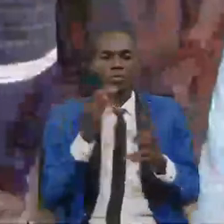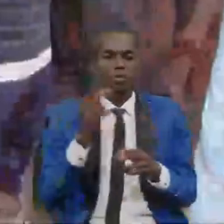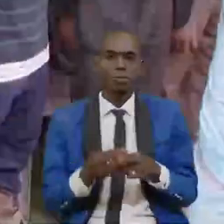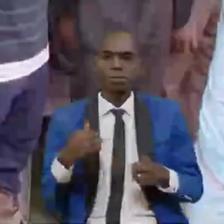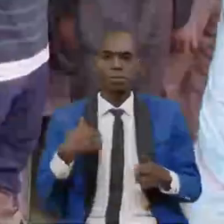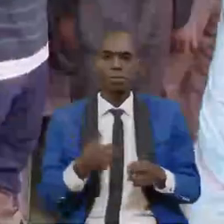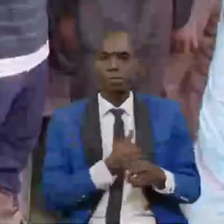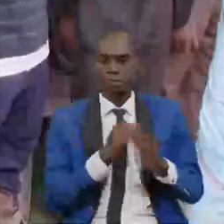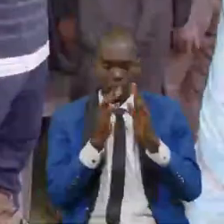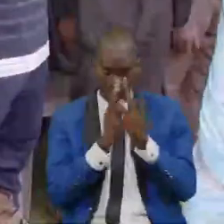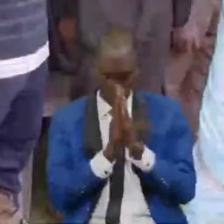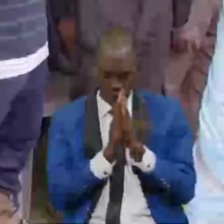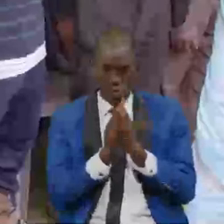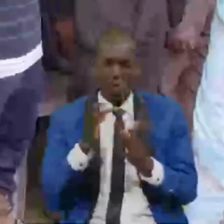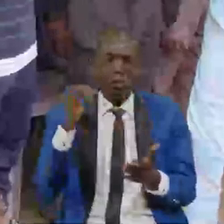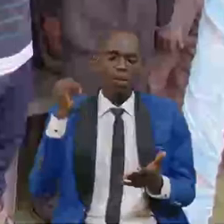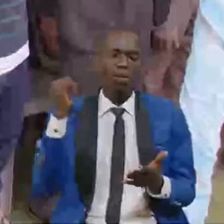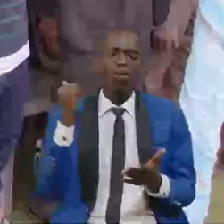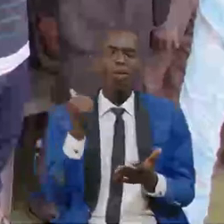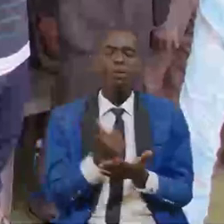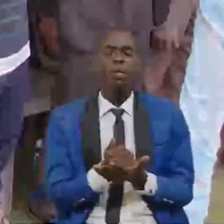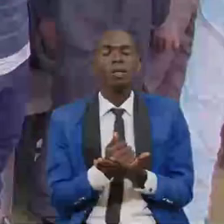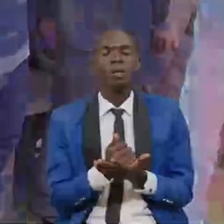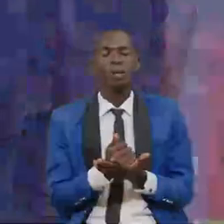Au nom de Jésus, nous prions.